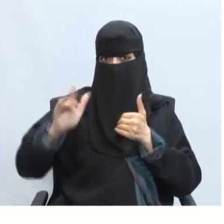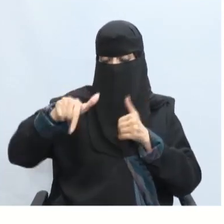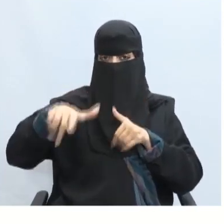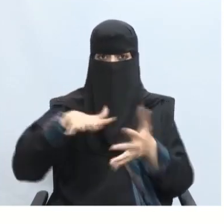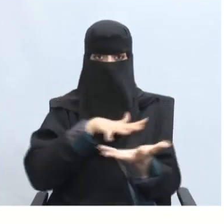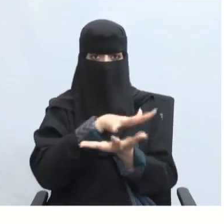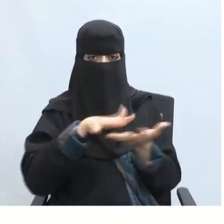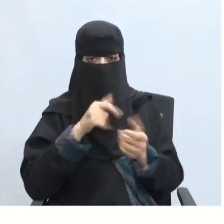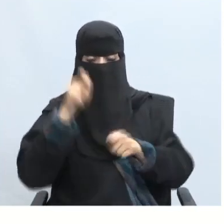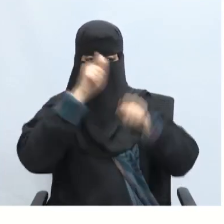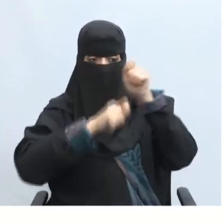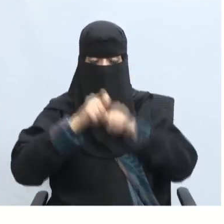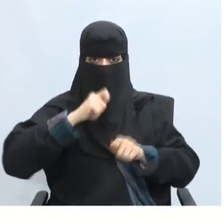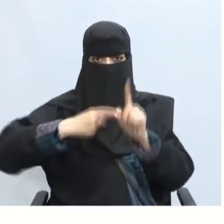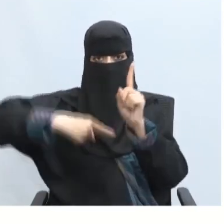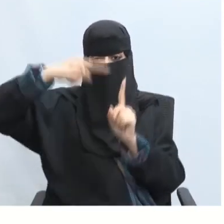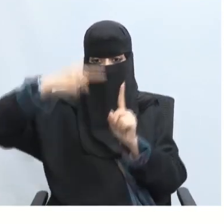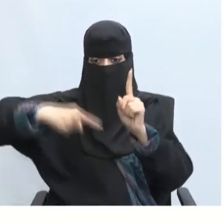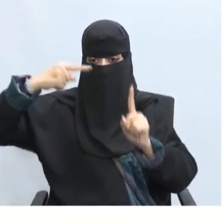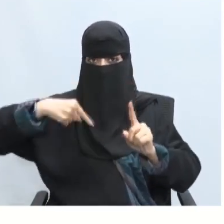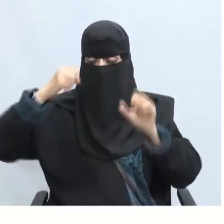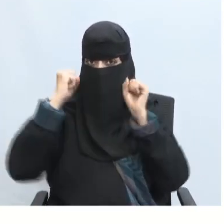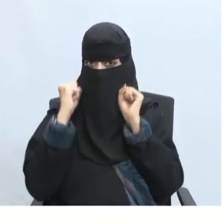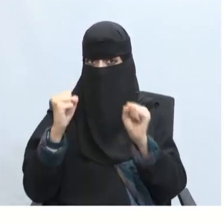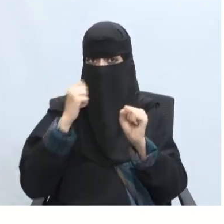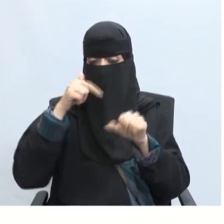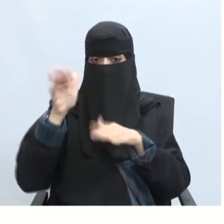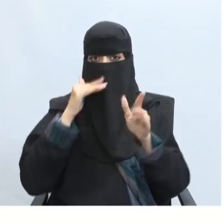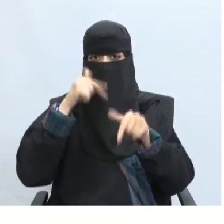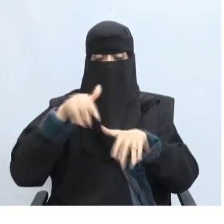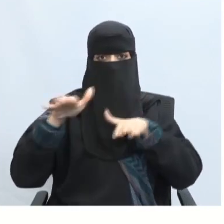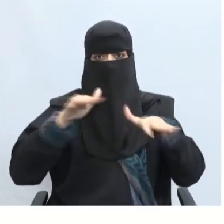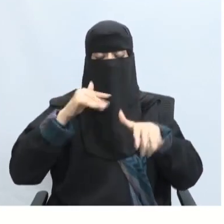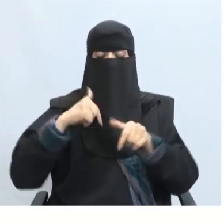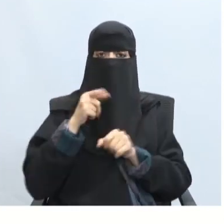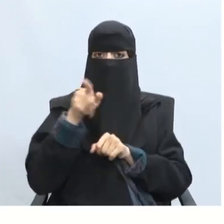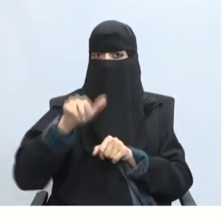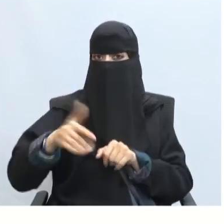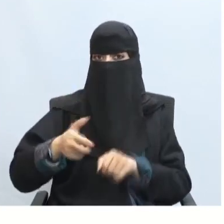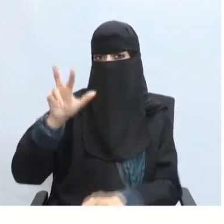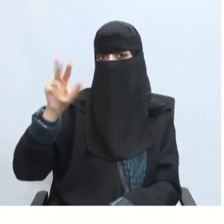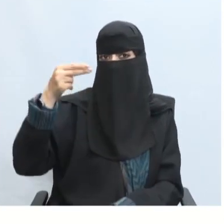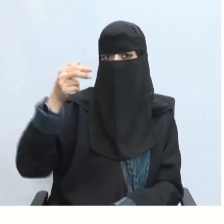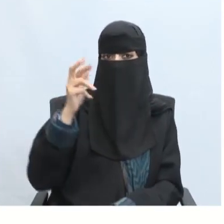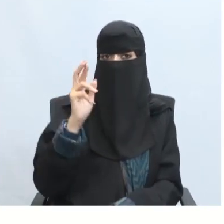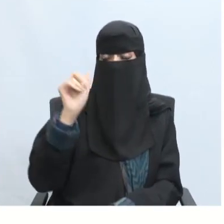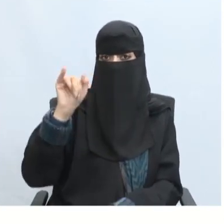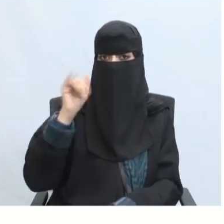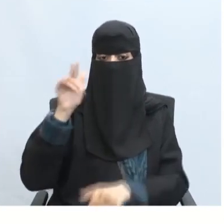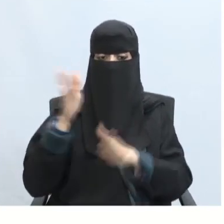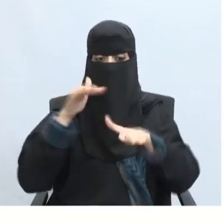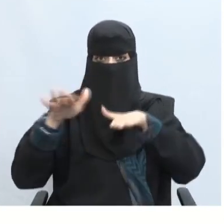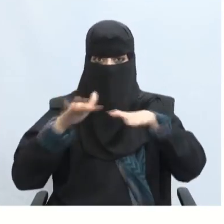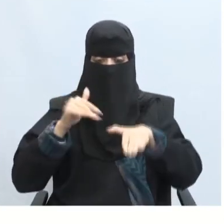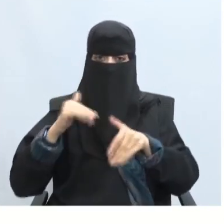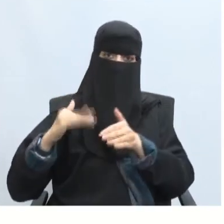المشكله باستخدام قياس لقوه ال الزلازل ويدعى بالعزم الزلزالي